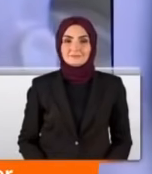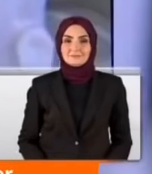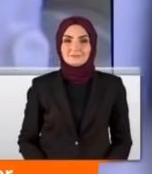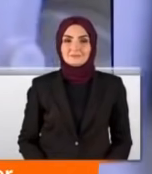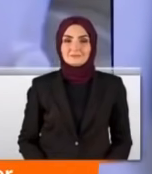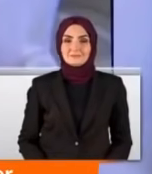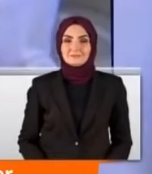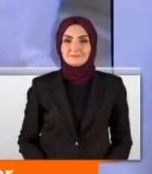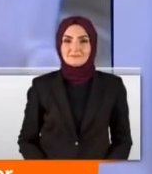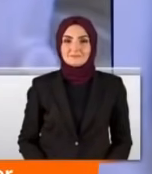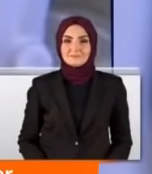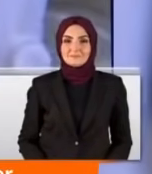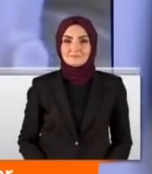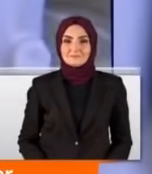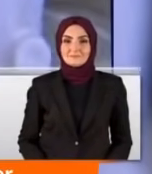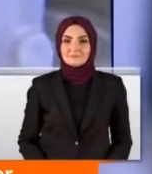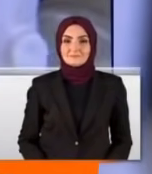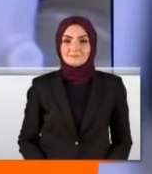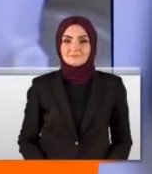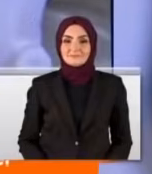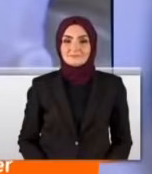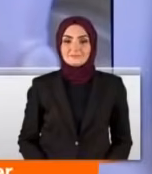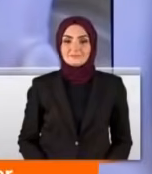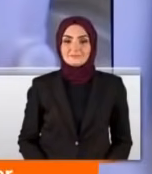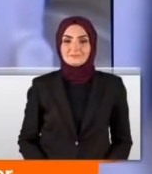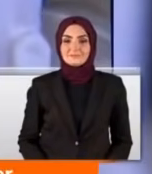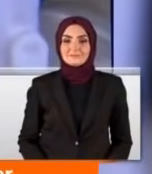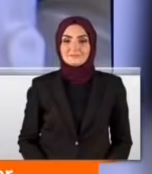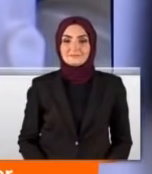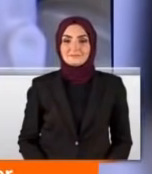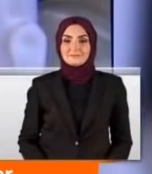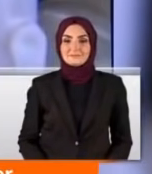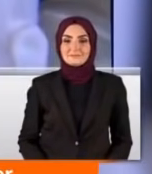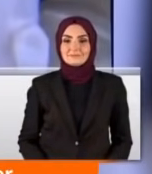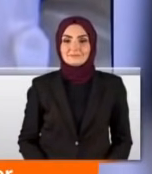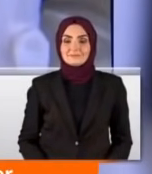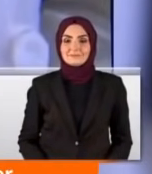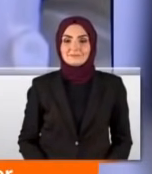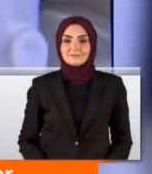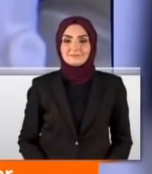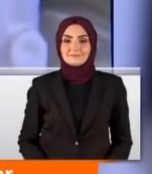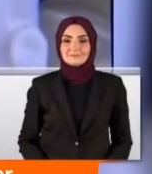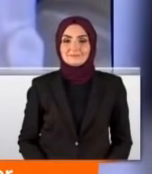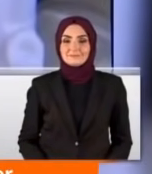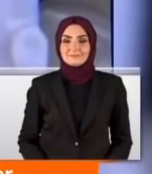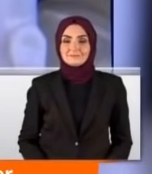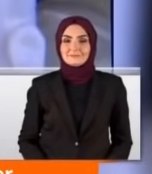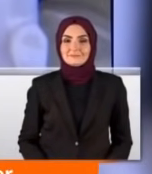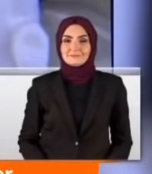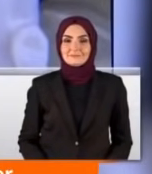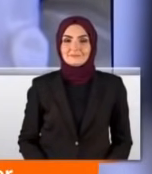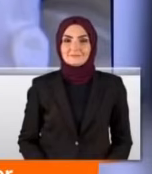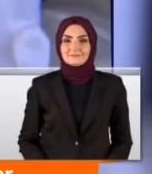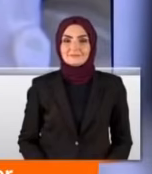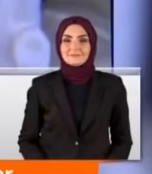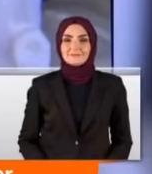Allah bize bunları nasip etti ya, çok şükür yani. Siz de ağladınız mı? Bir mutluluk gözyaşı döktünüz mü? Ya ben... Tabii